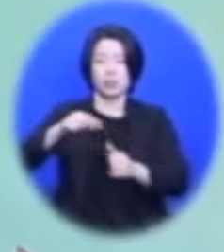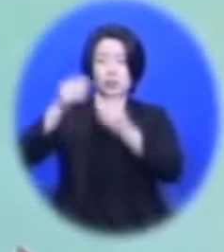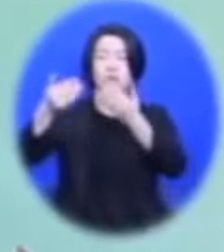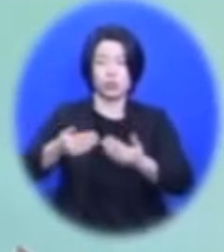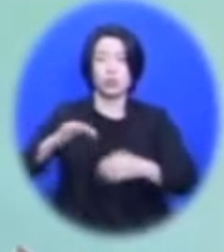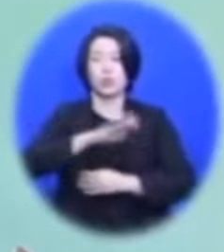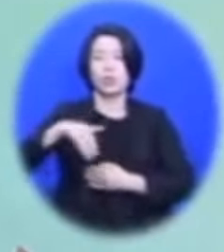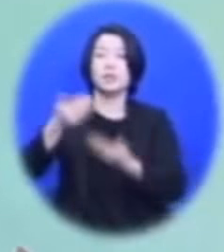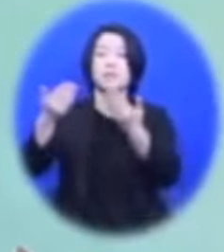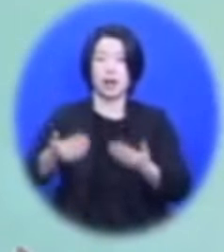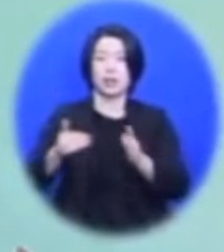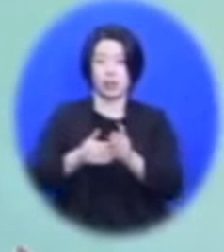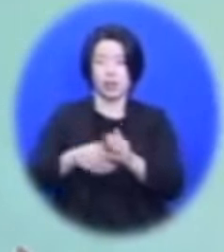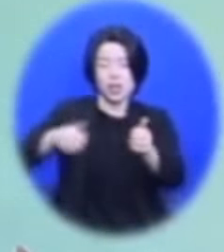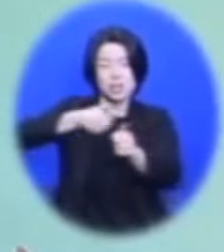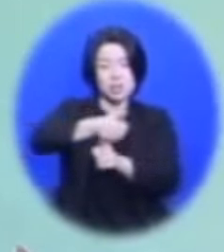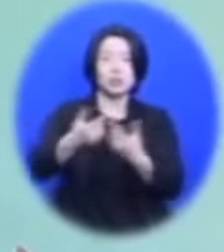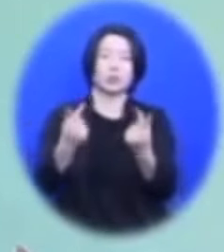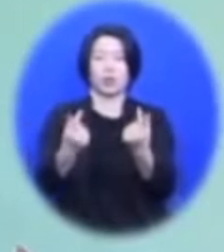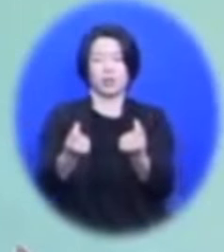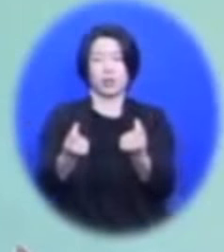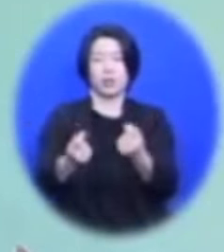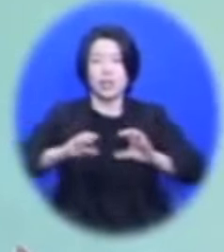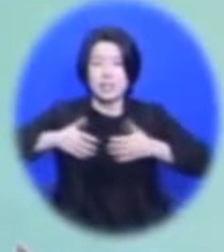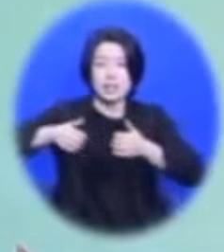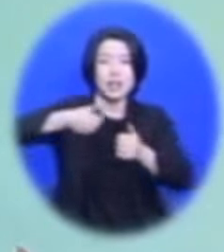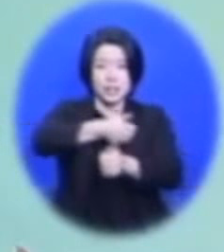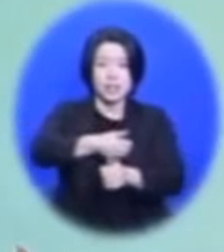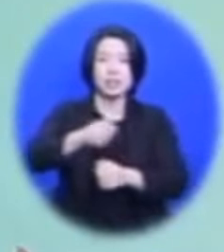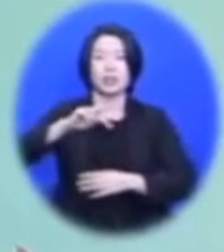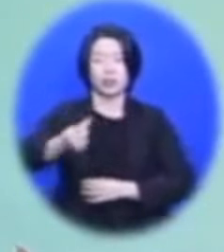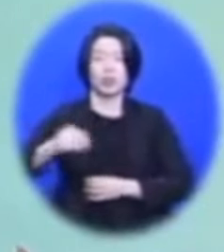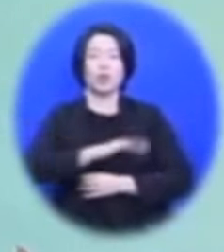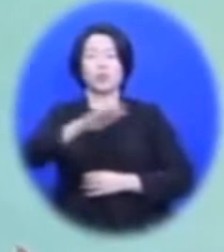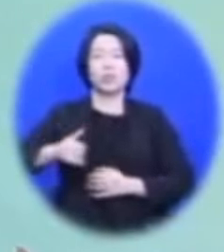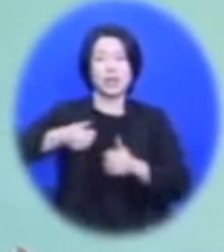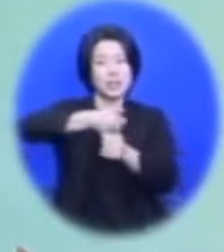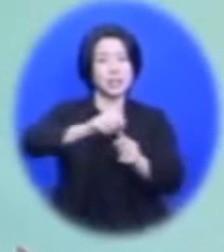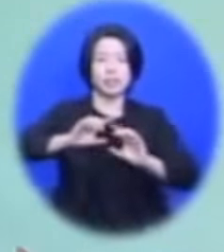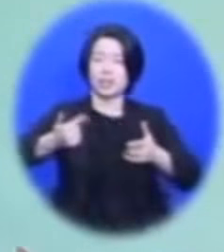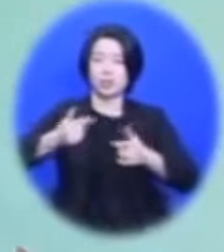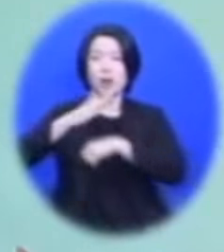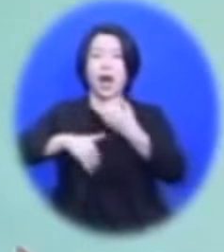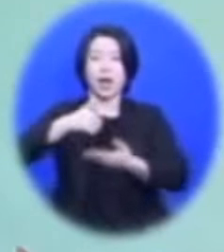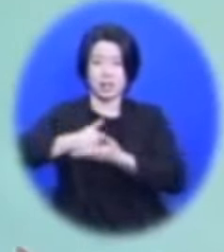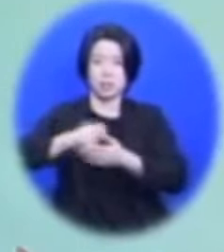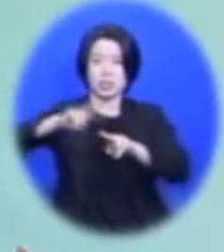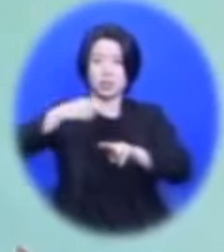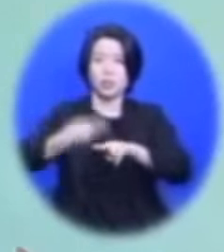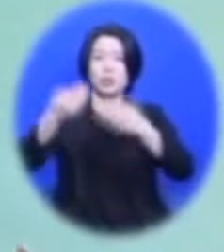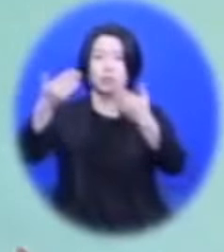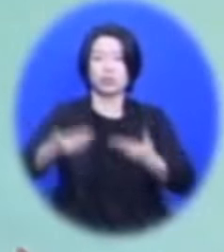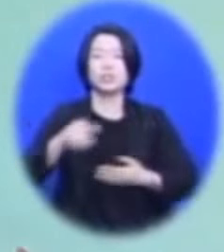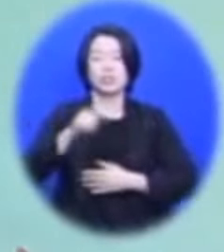겁니다. 승리도 똑같습니다. 세상을 이기는 것도 우리가 이기는 것이 아니고 하나님이 선물로 주시는